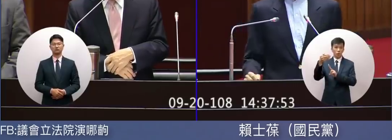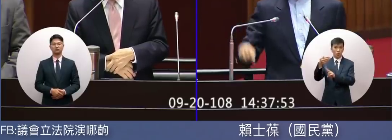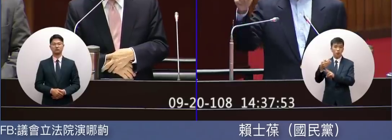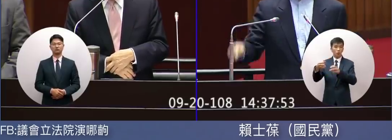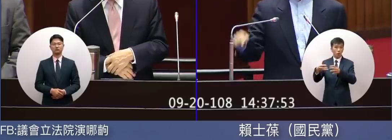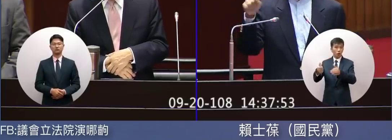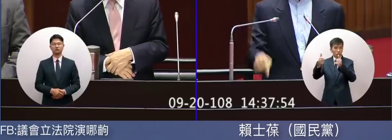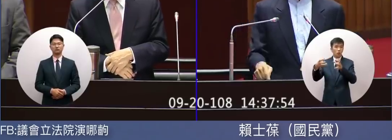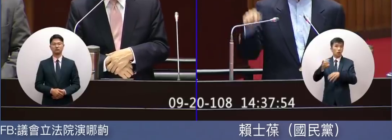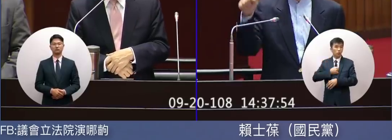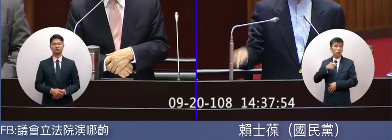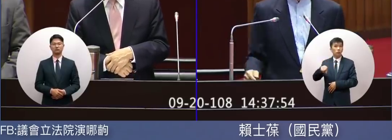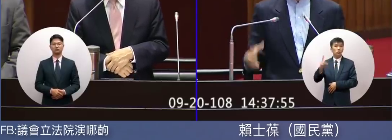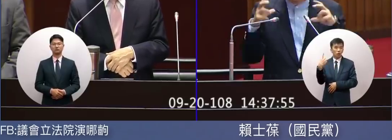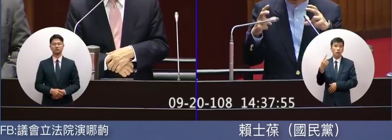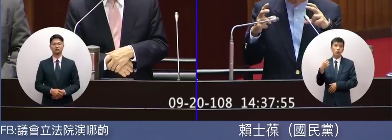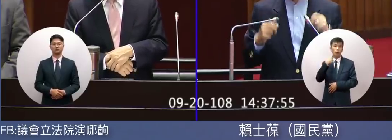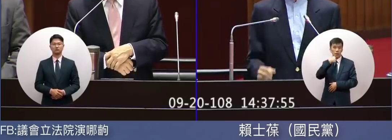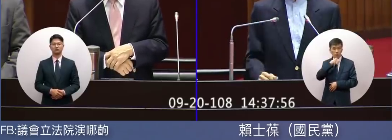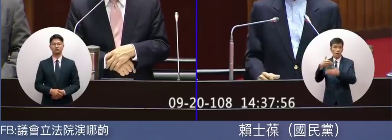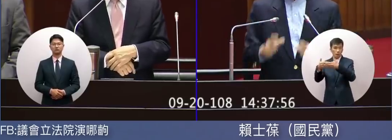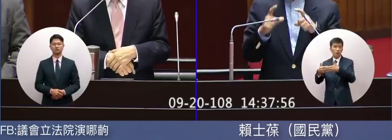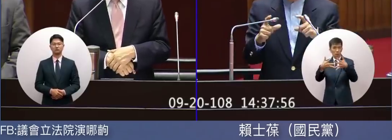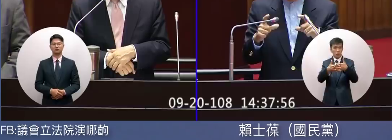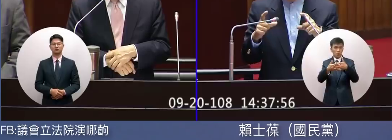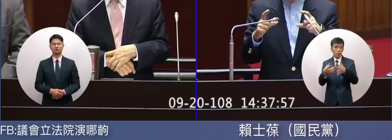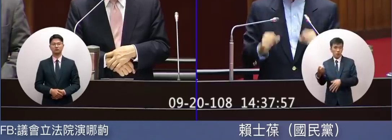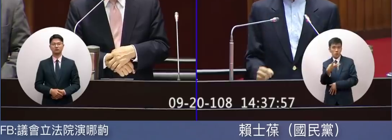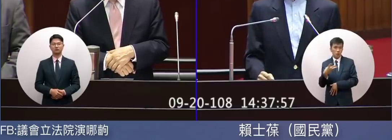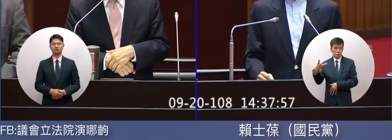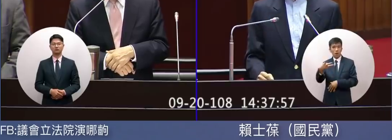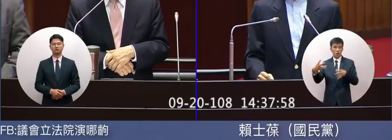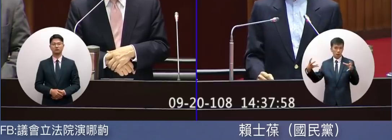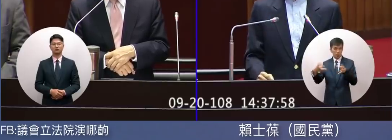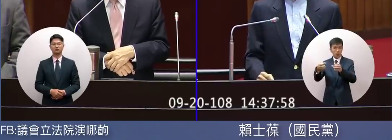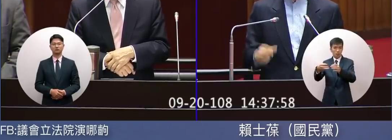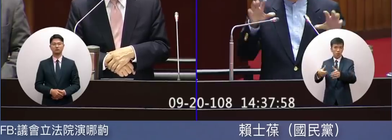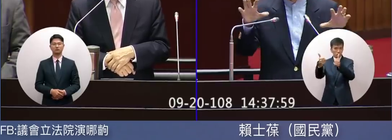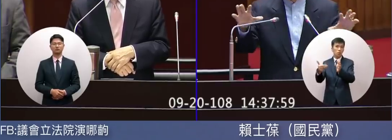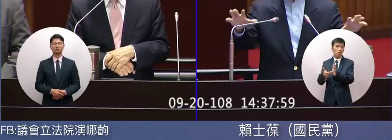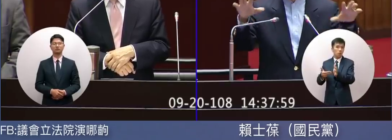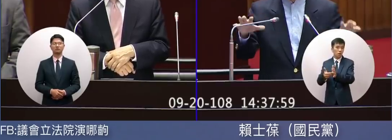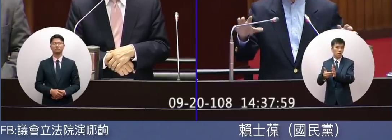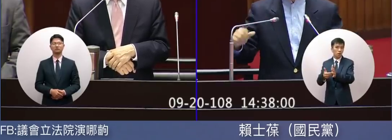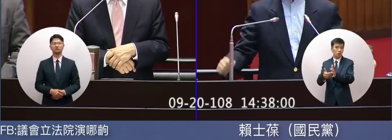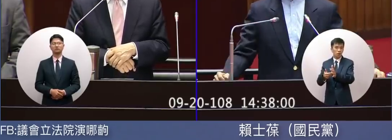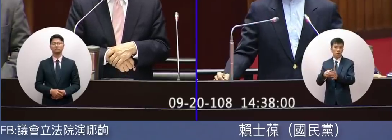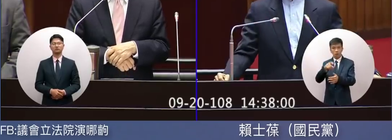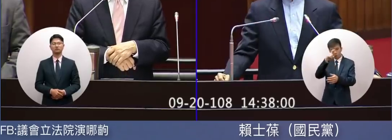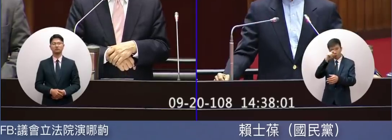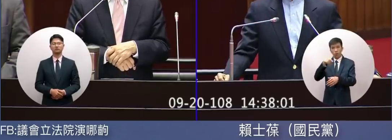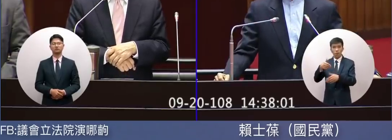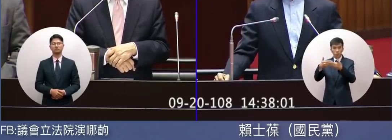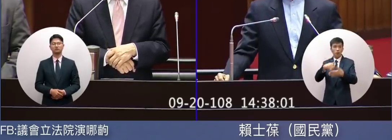是台湾、中国大陆、美国共同的框下来的两岸最好的发展的基